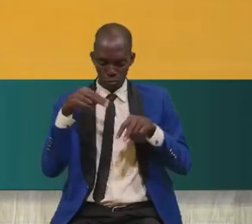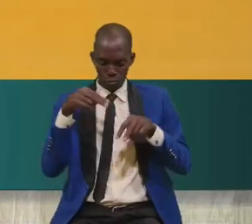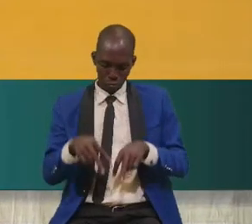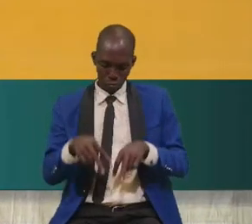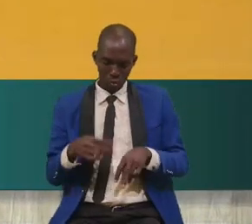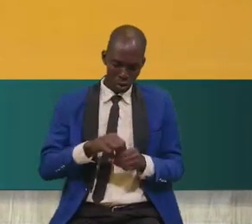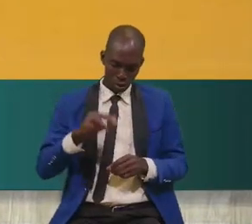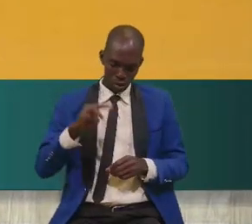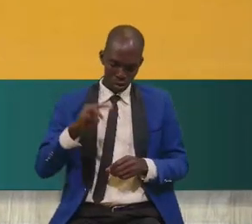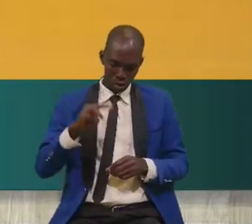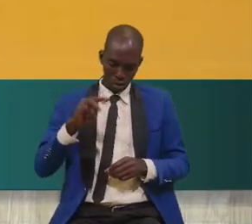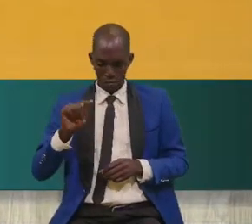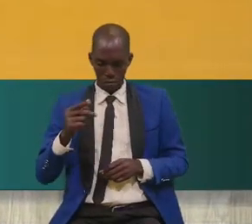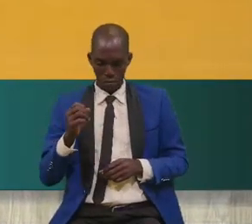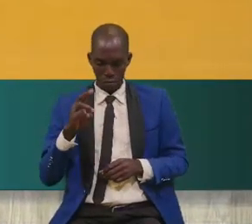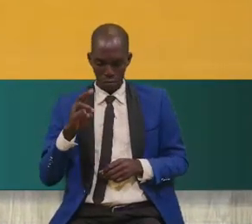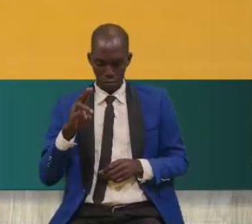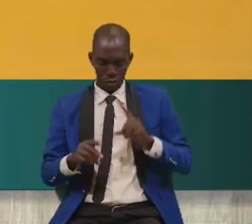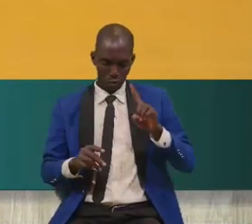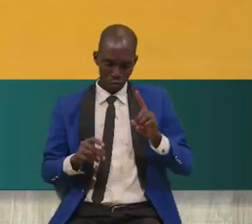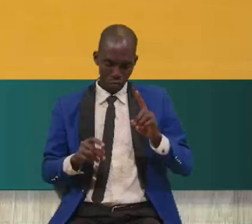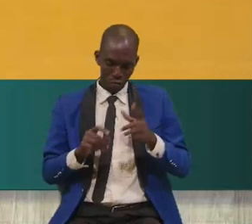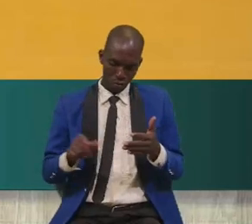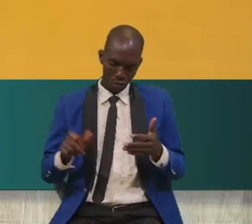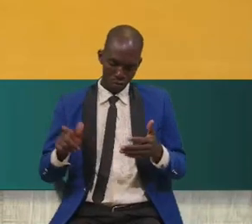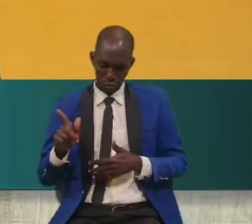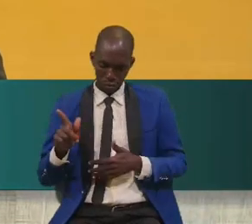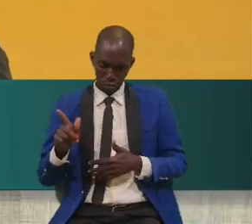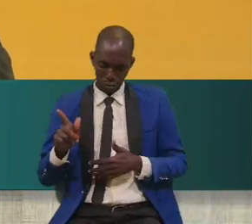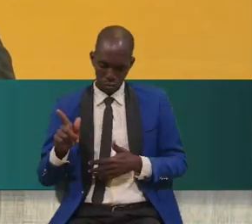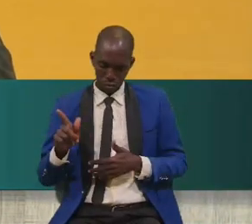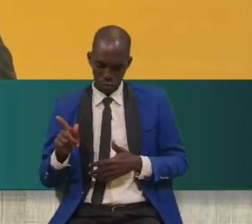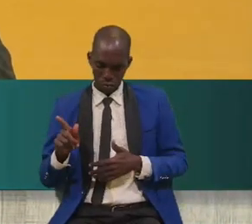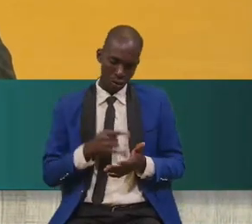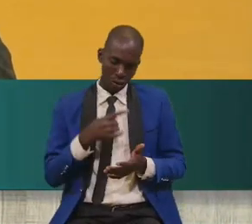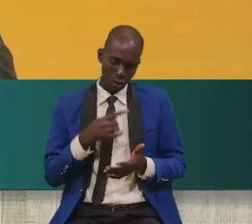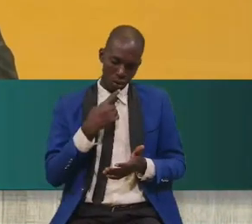1, verset 21, il a dit,